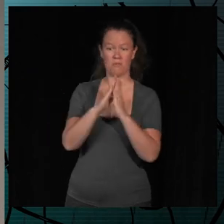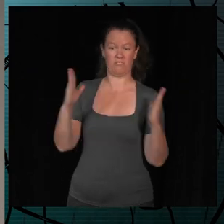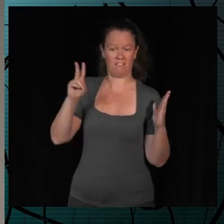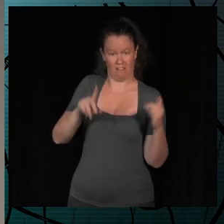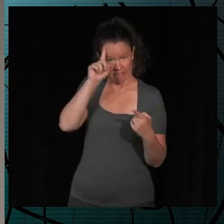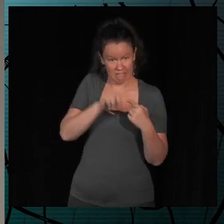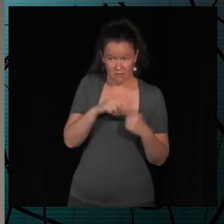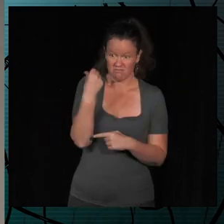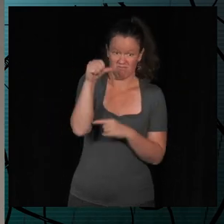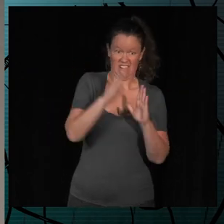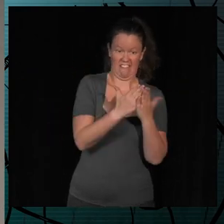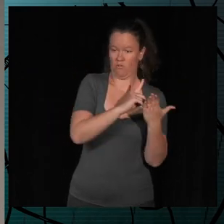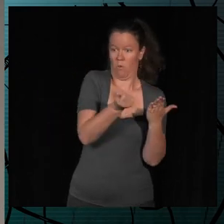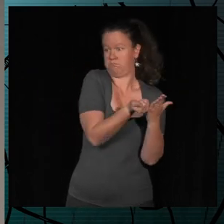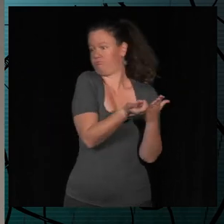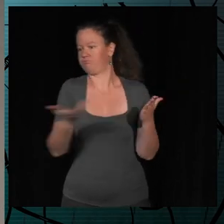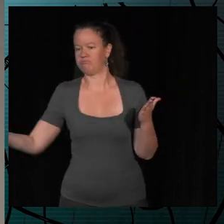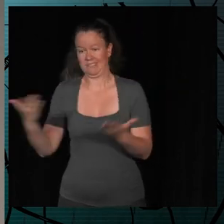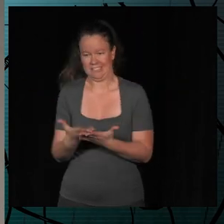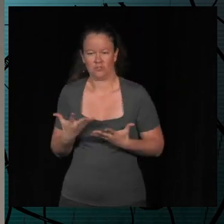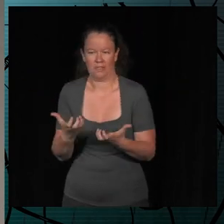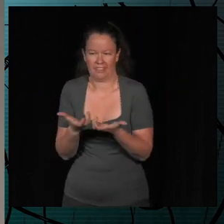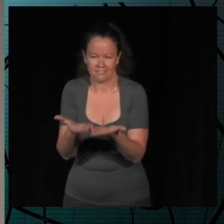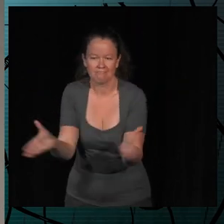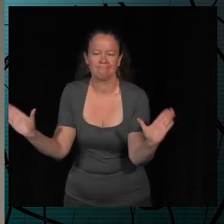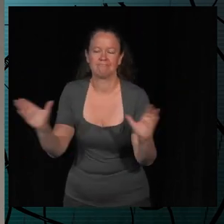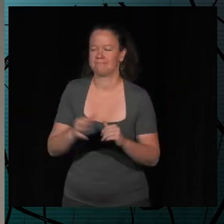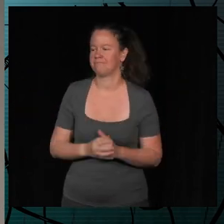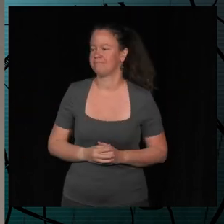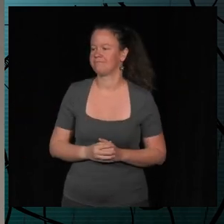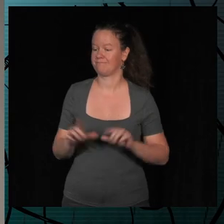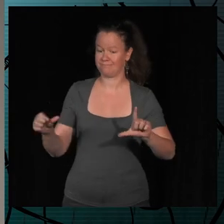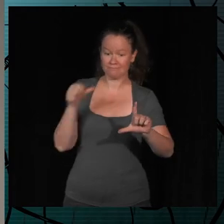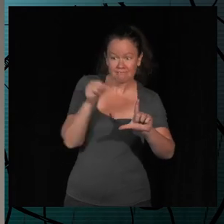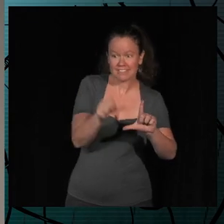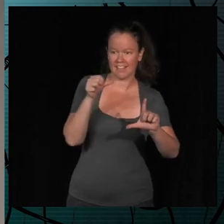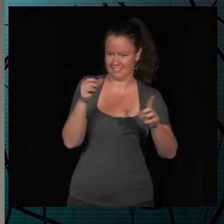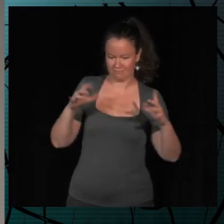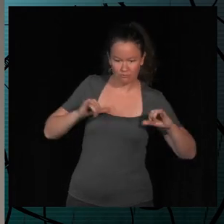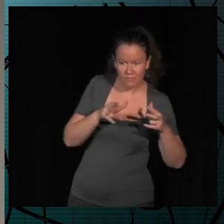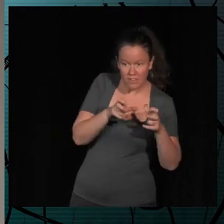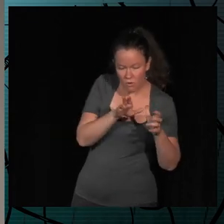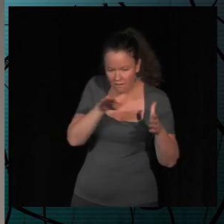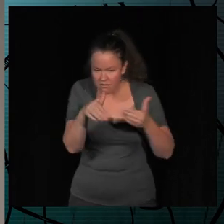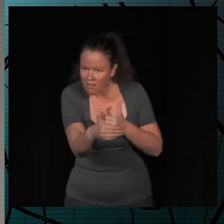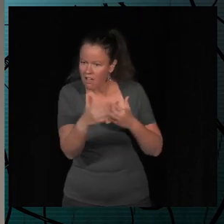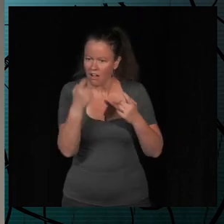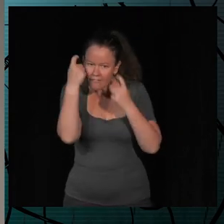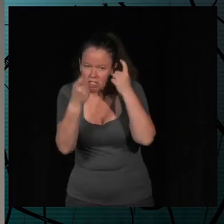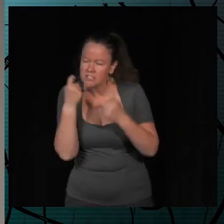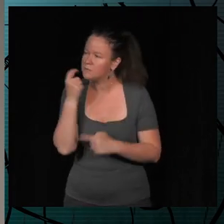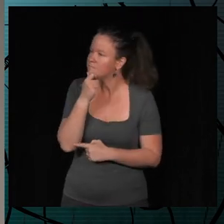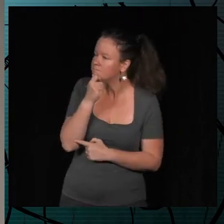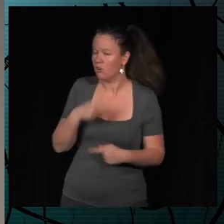aujourd'hui prestart est l'occasion de découvrir les coulisses du jeu vidéo grâce à une programmation diversifiée des